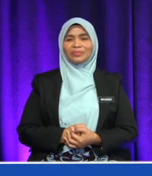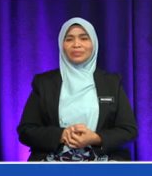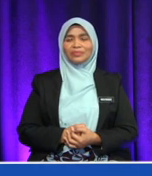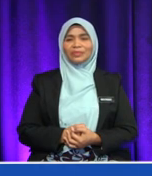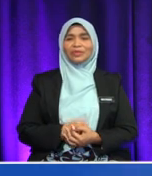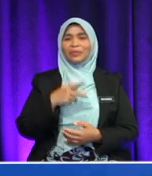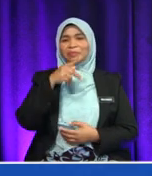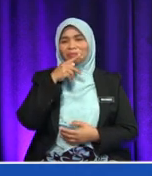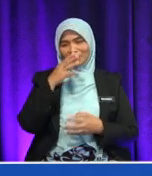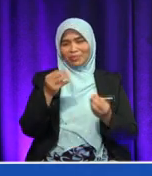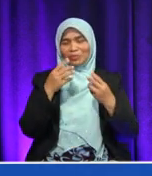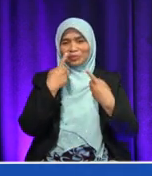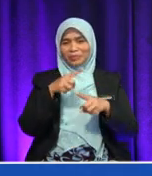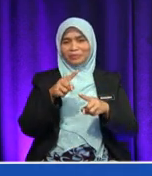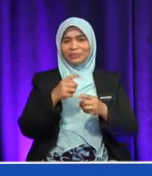Putri Putri